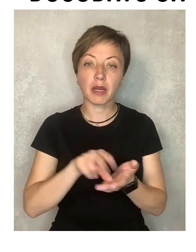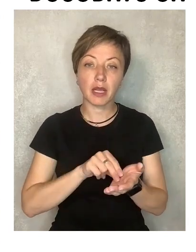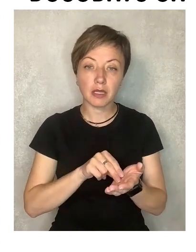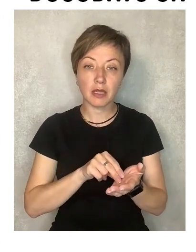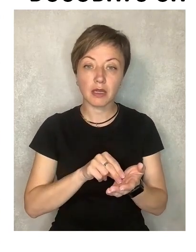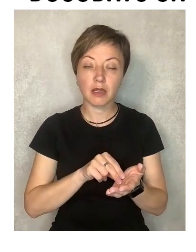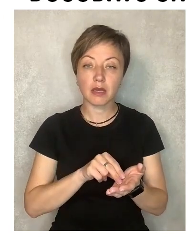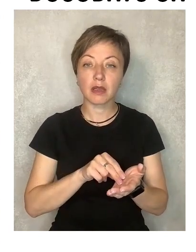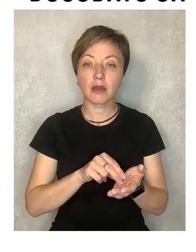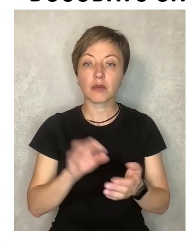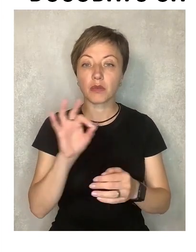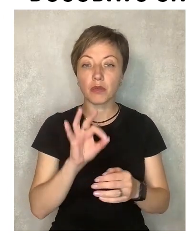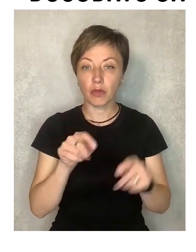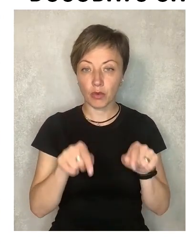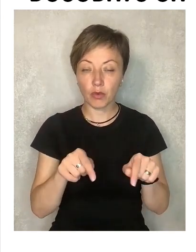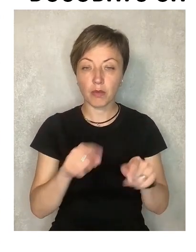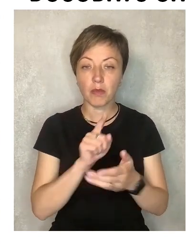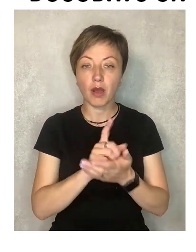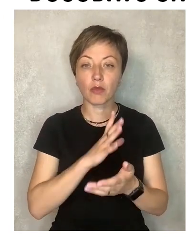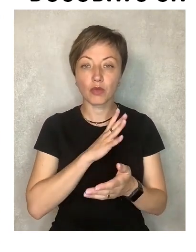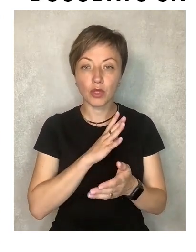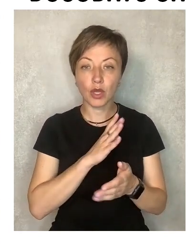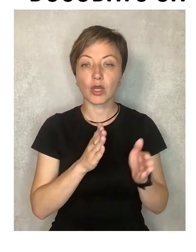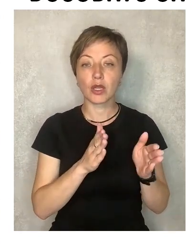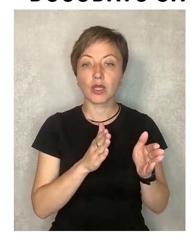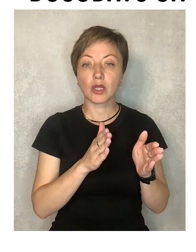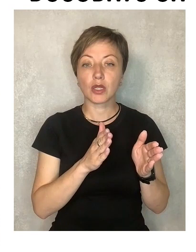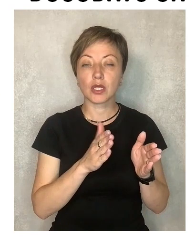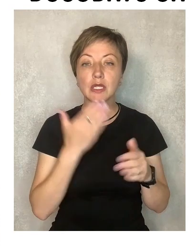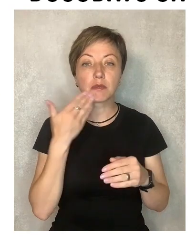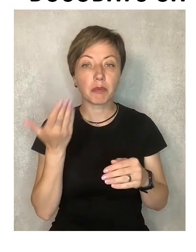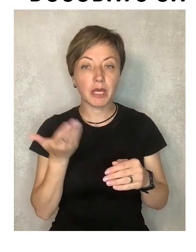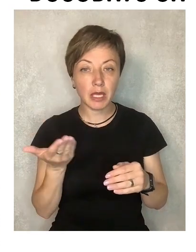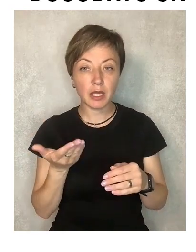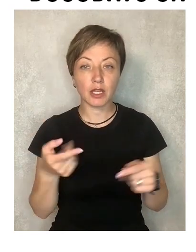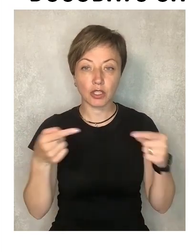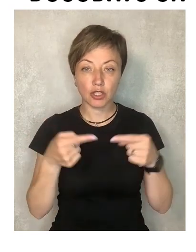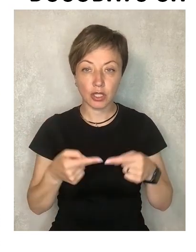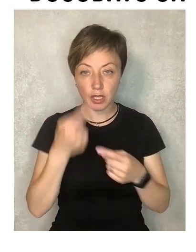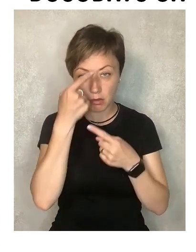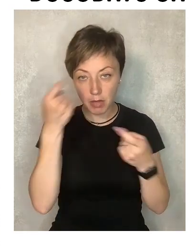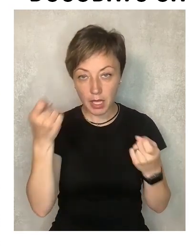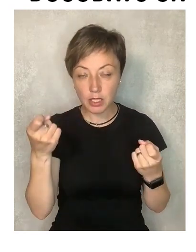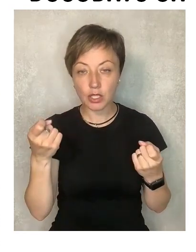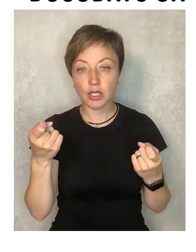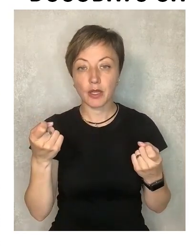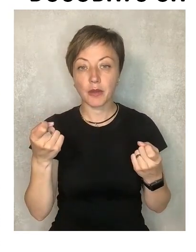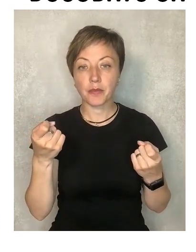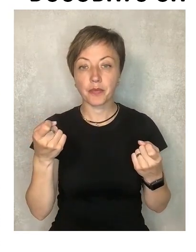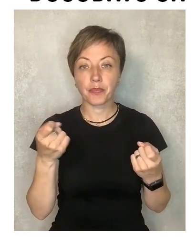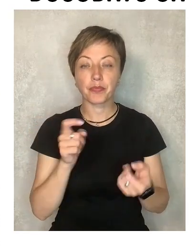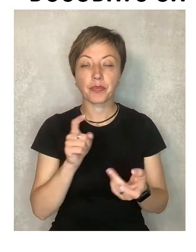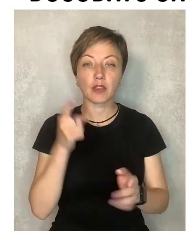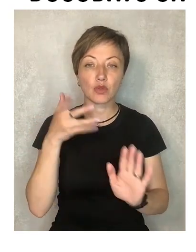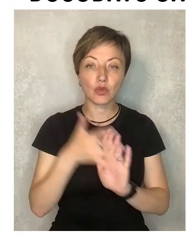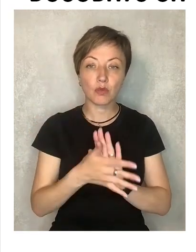типу, має бути, звісно, структура, має бути спікери, дуже чіткі меседжі, дуже, типу, зрозуміла